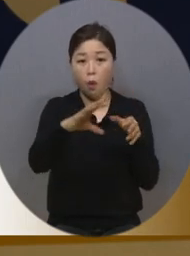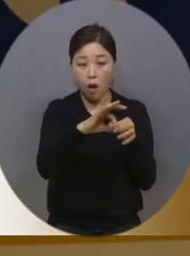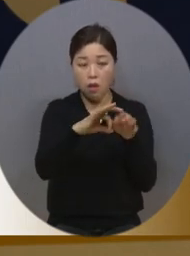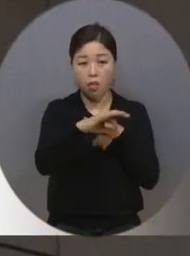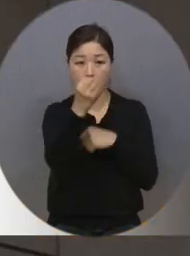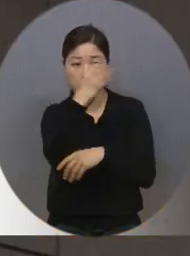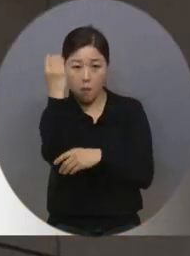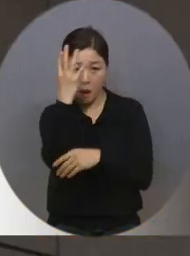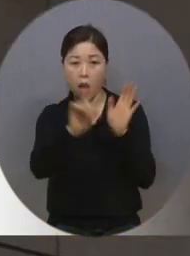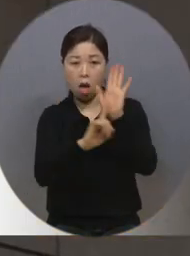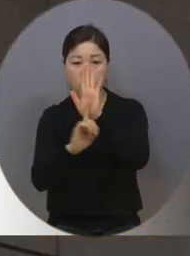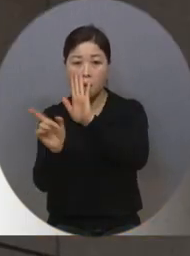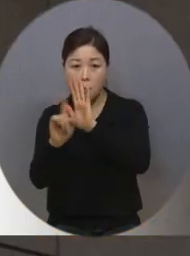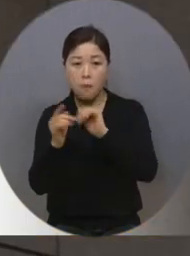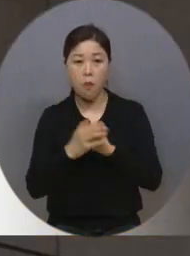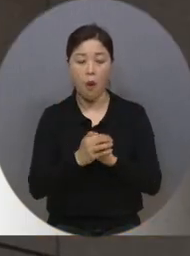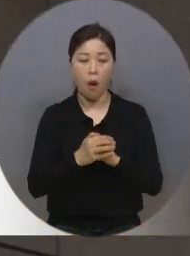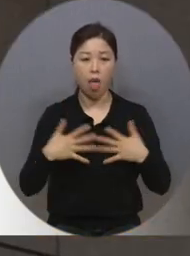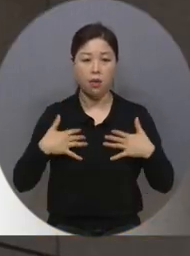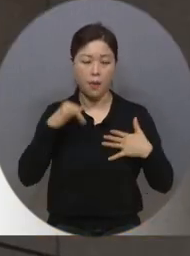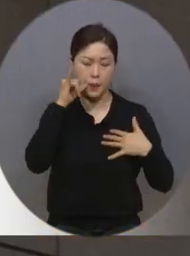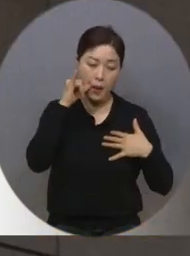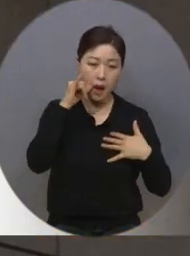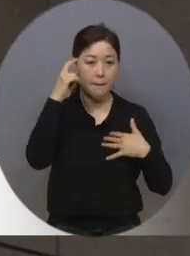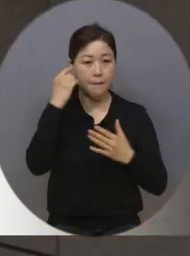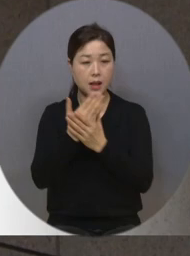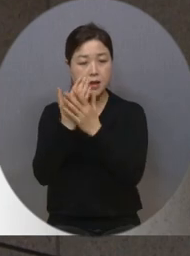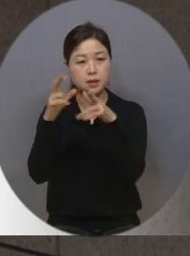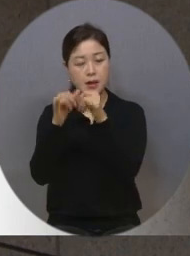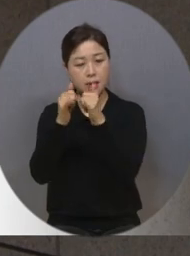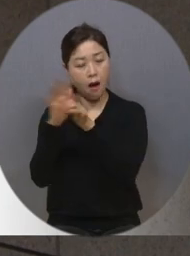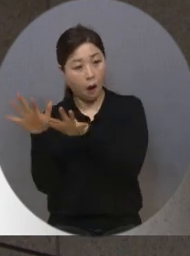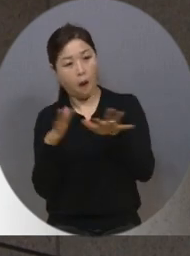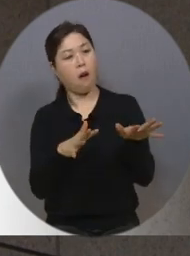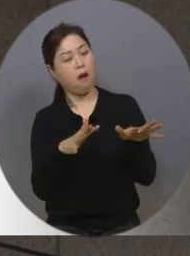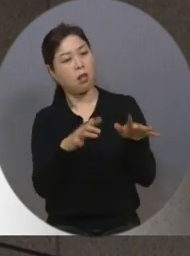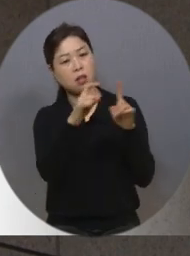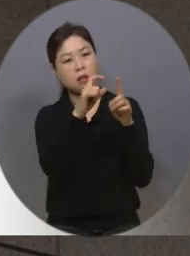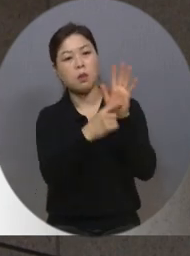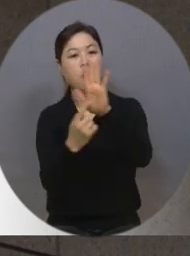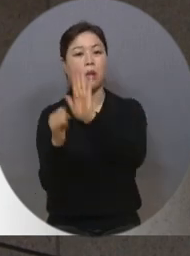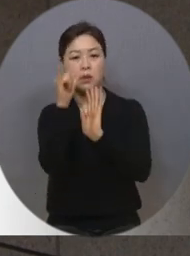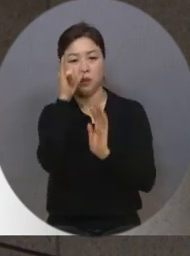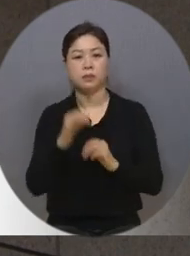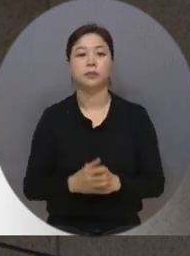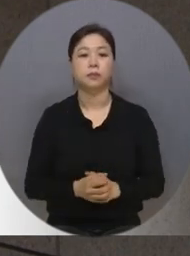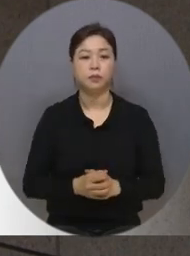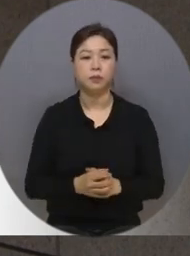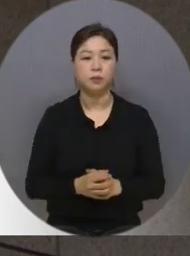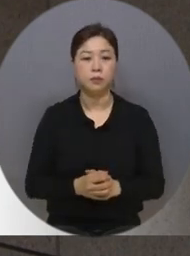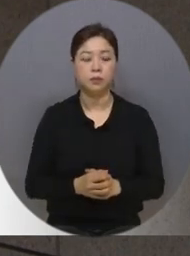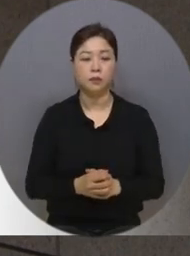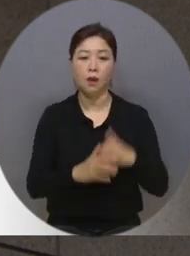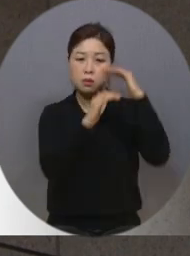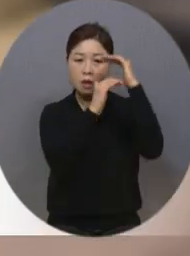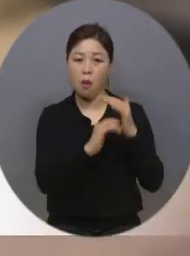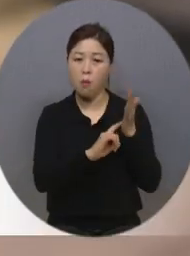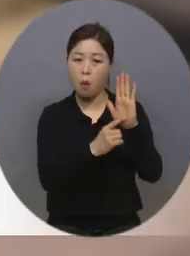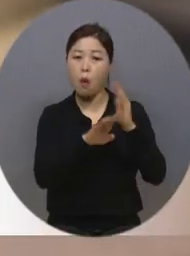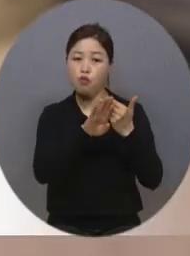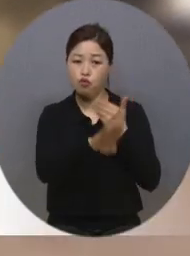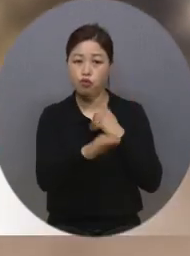게임 중독, 발달 장애 등 대중들의 흥미를 끌 수 있는 단어들로 표현됐습니다. 게다가 관련 내용이 보도된